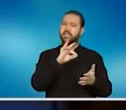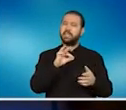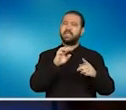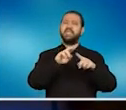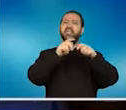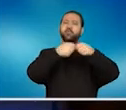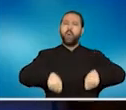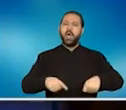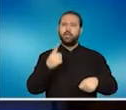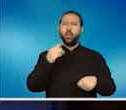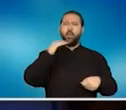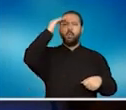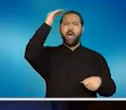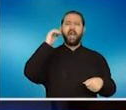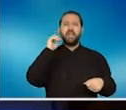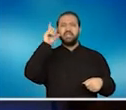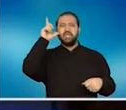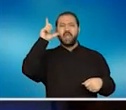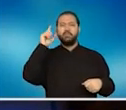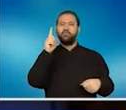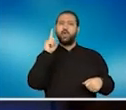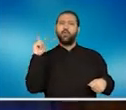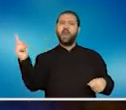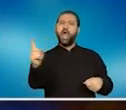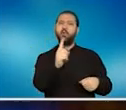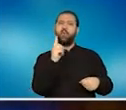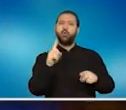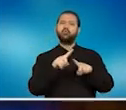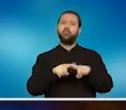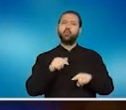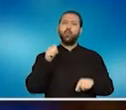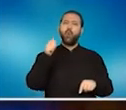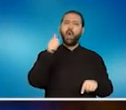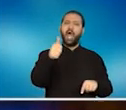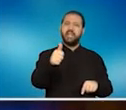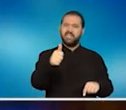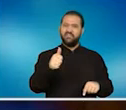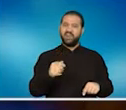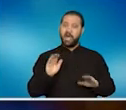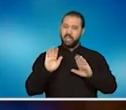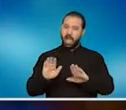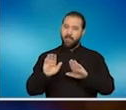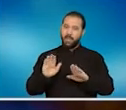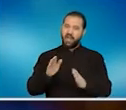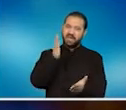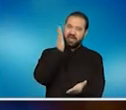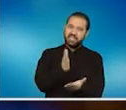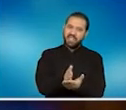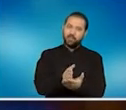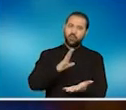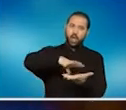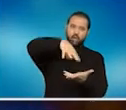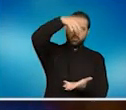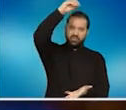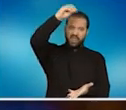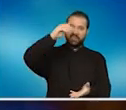mare capacitate, ca un apostol, într-adevăr, al apărării drepturilor